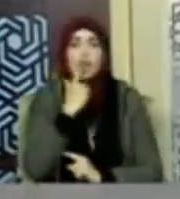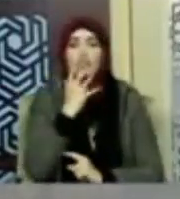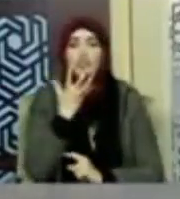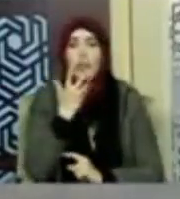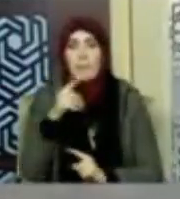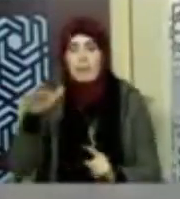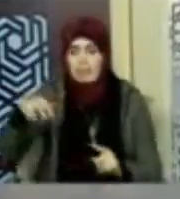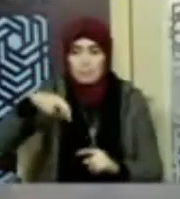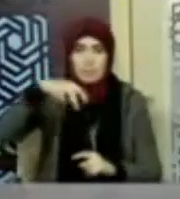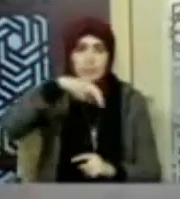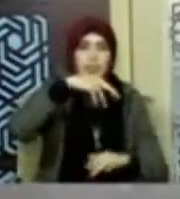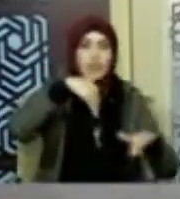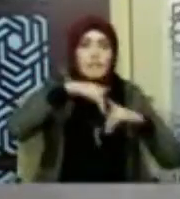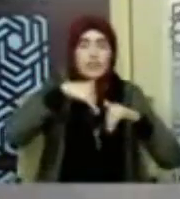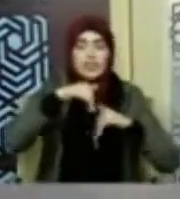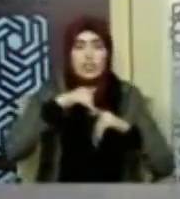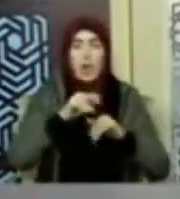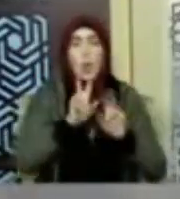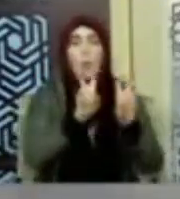فقالت: